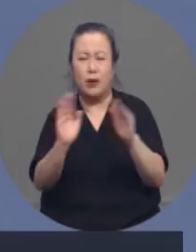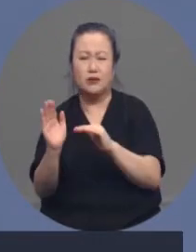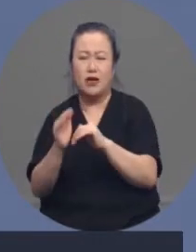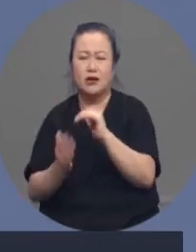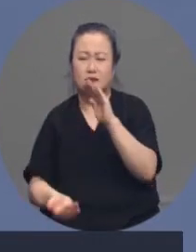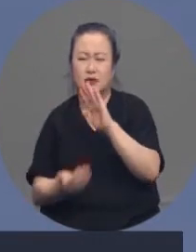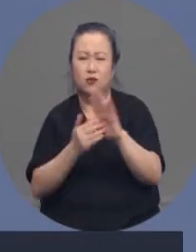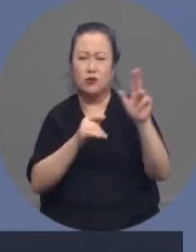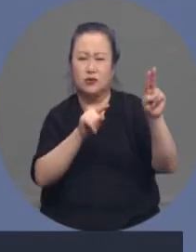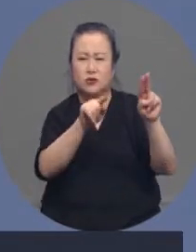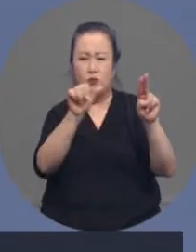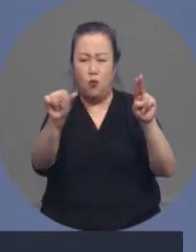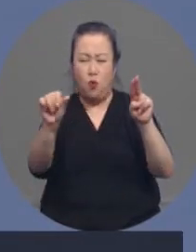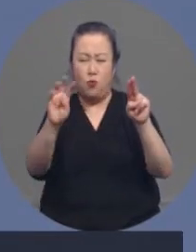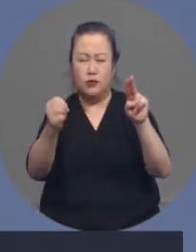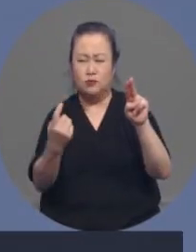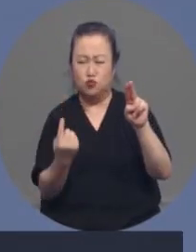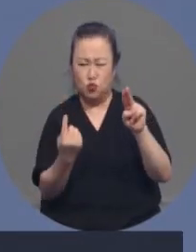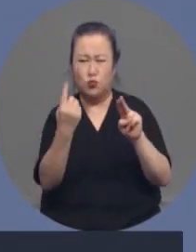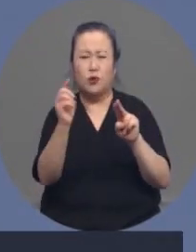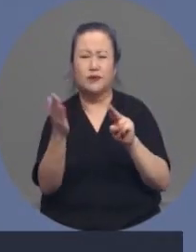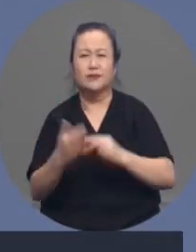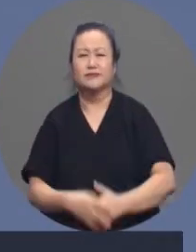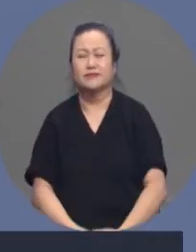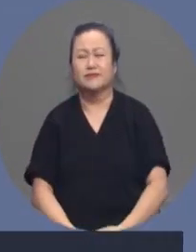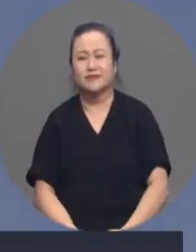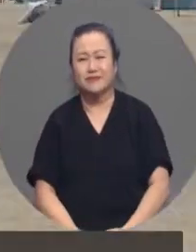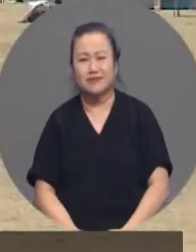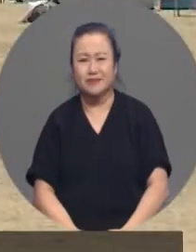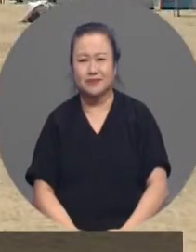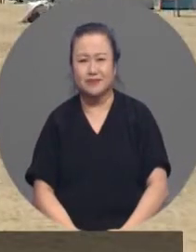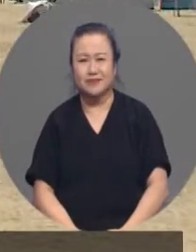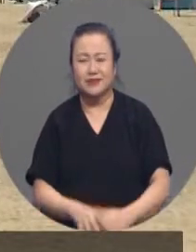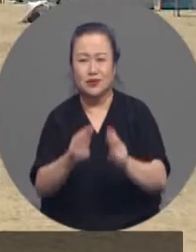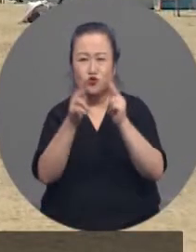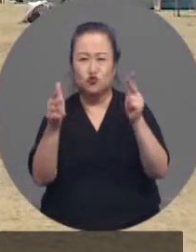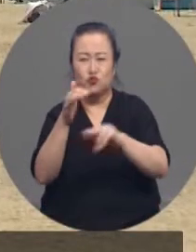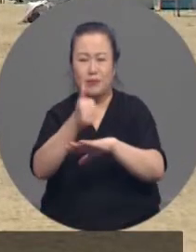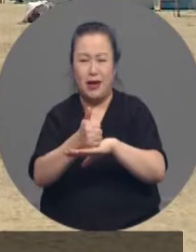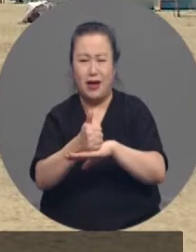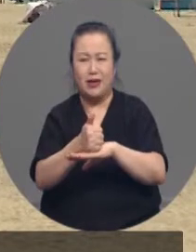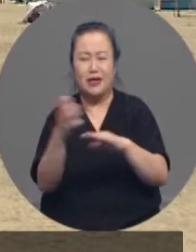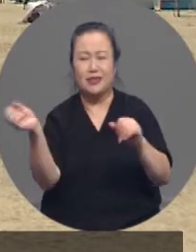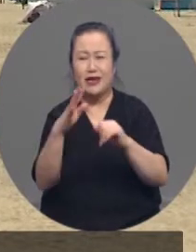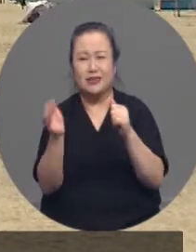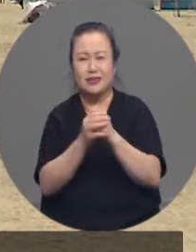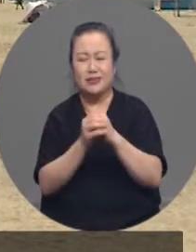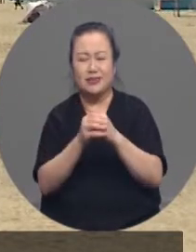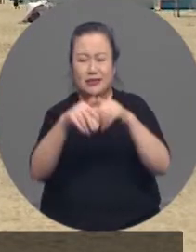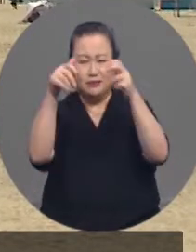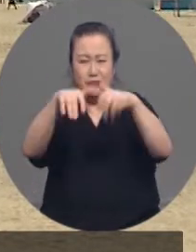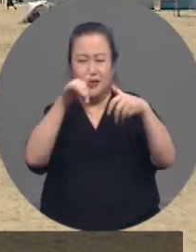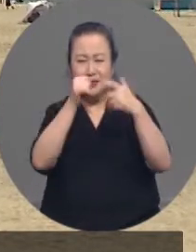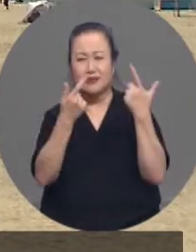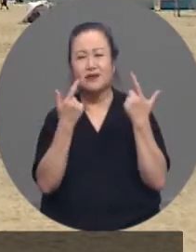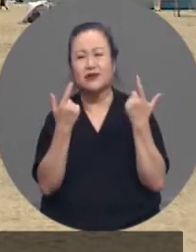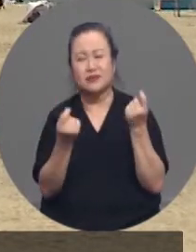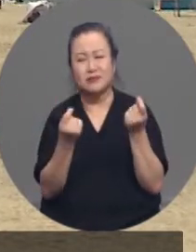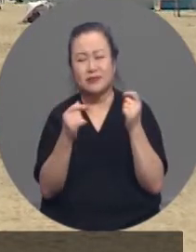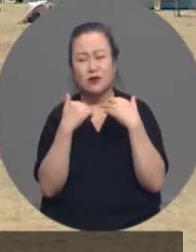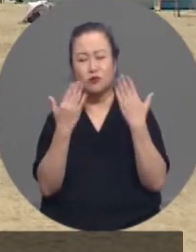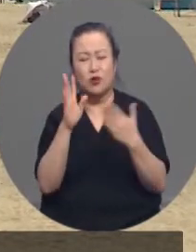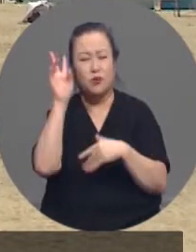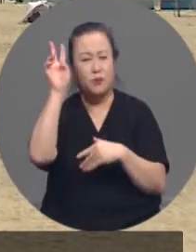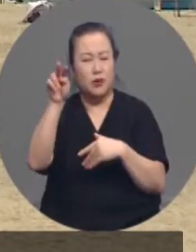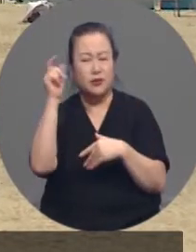중심으로 최고 2.5m까지 다소 높게 일겠습니다. 주말 사이 다시 장마전선의 영향을 받겠습니다.